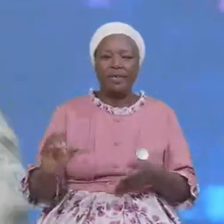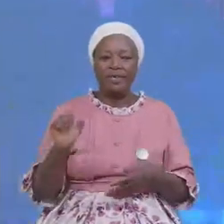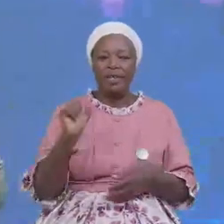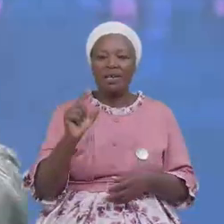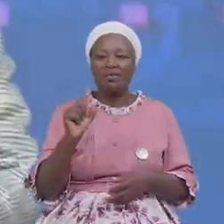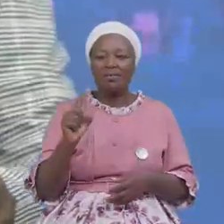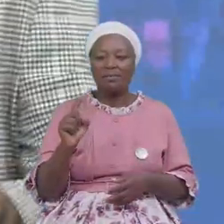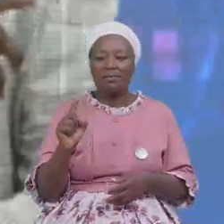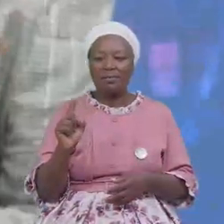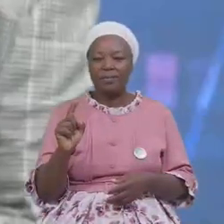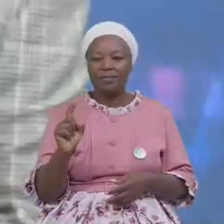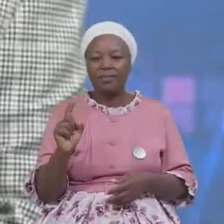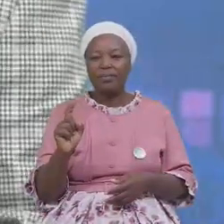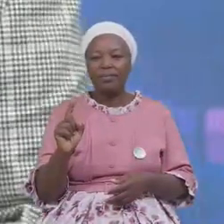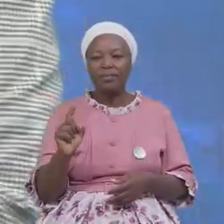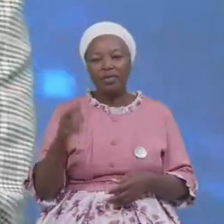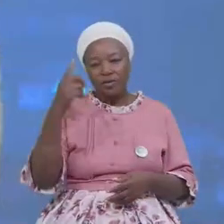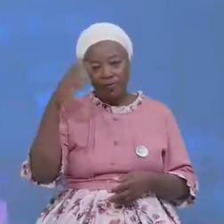verset 11.